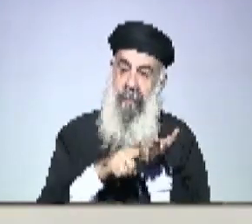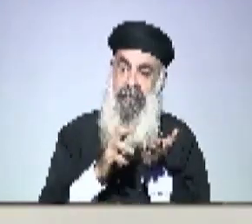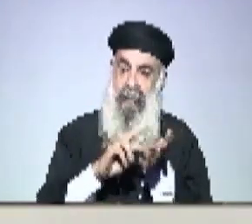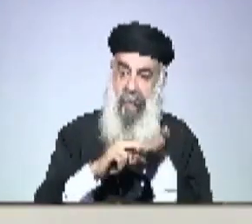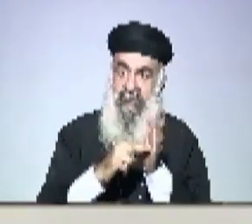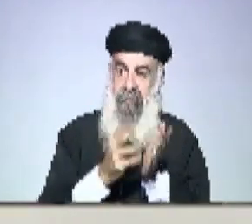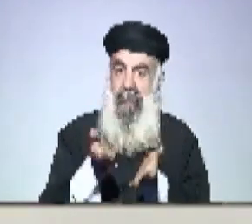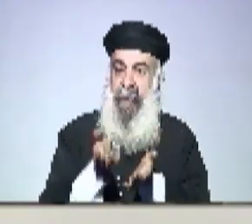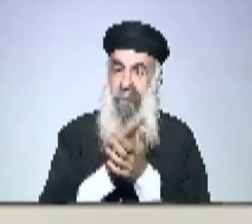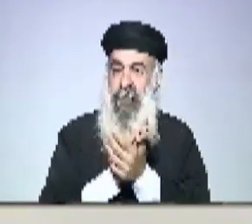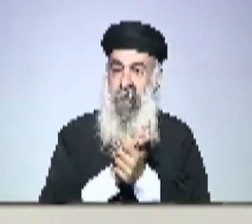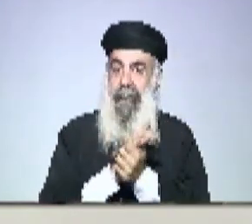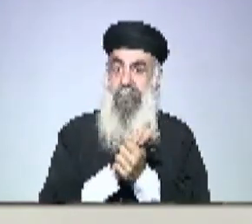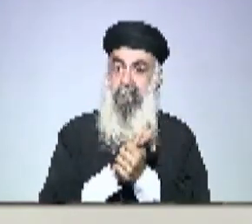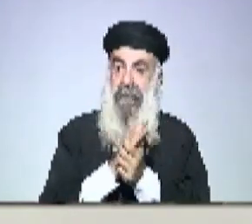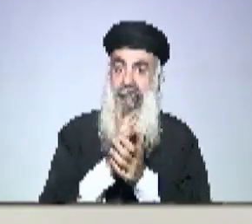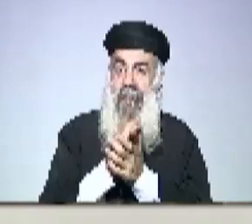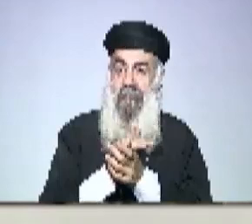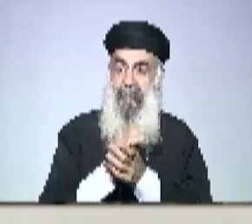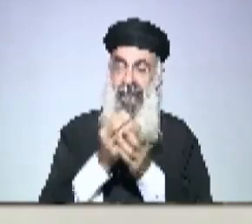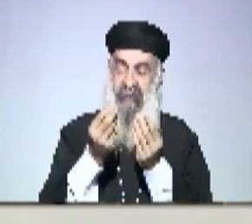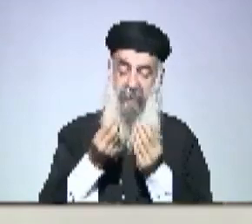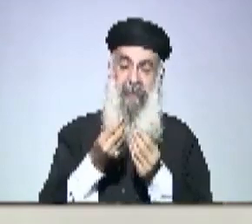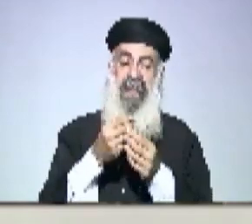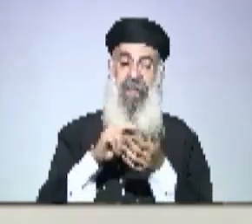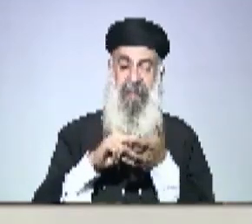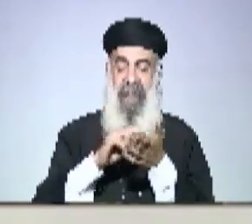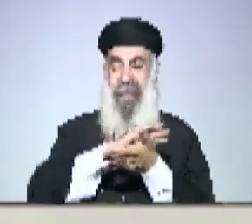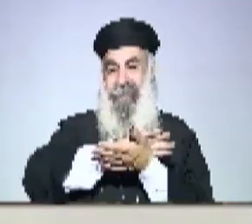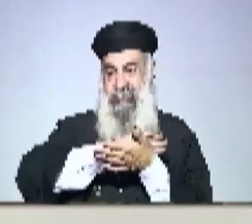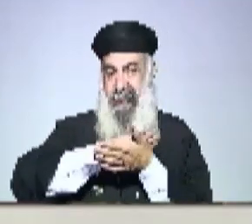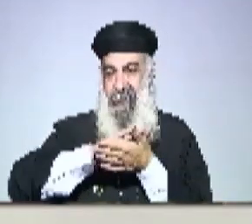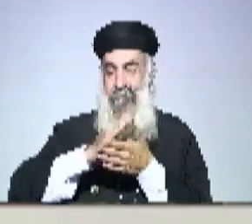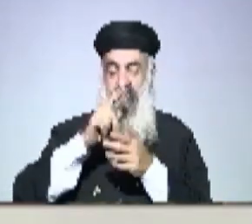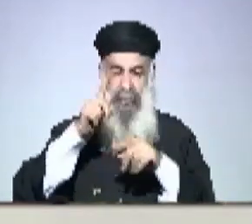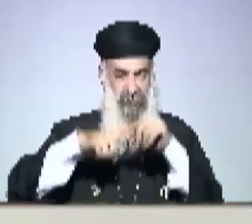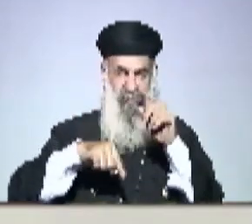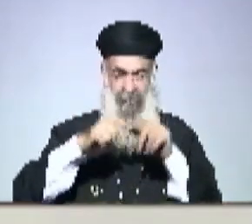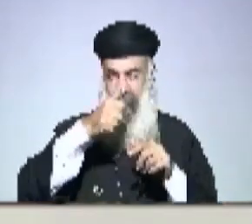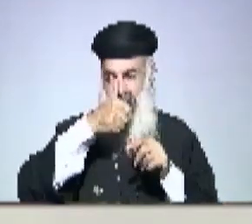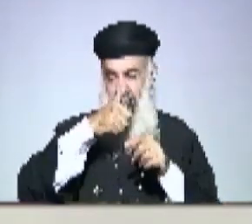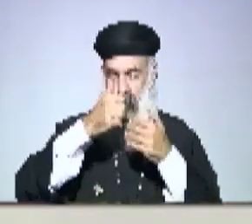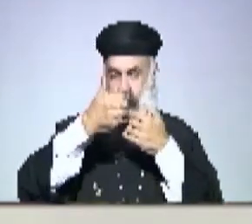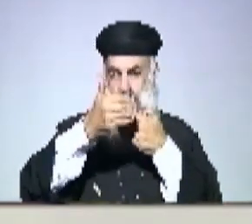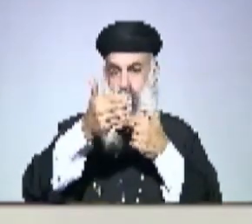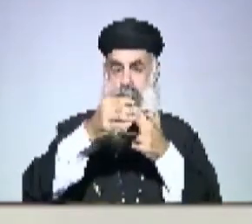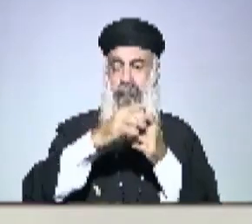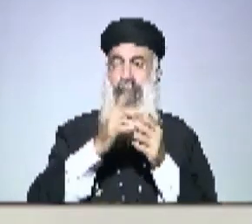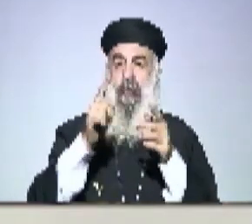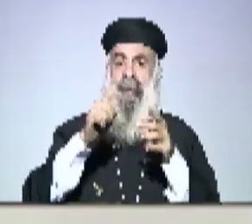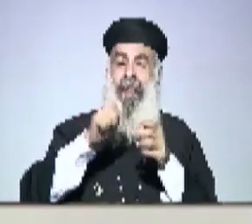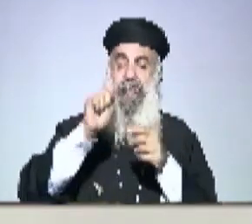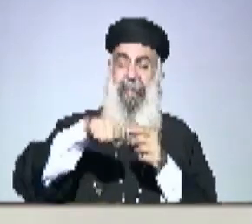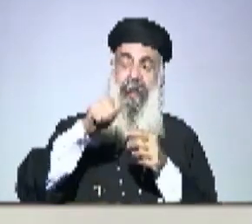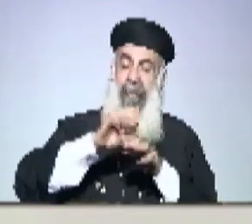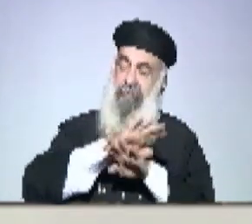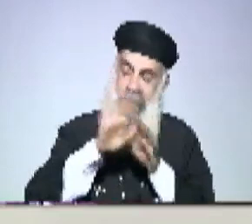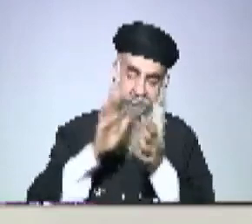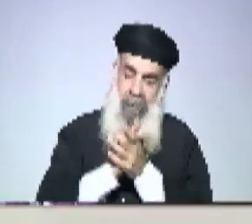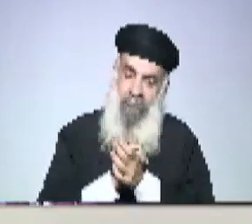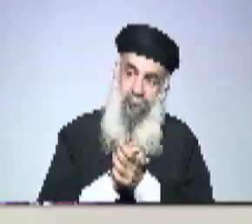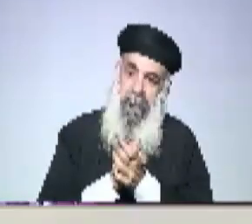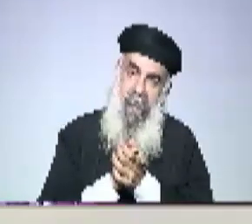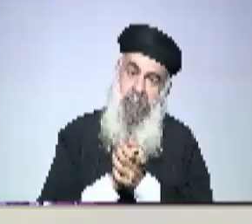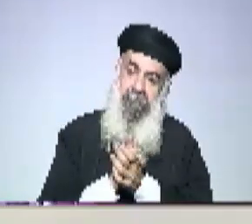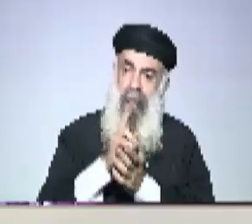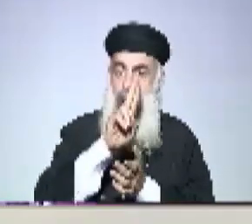تتعمل بس في سلام مش في خصومه ولا في تقاضي